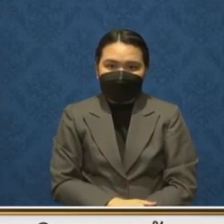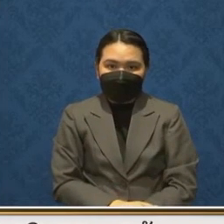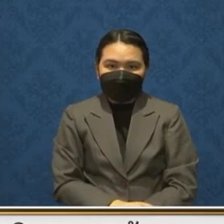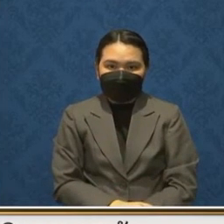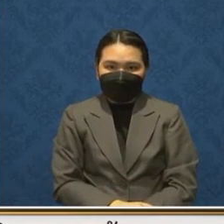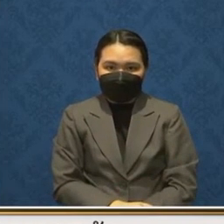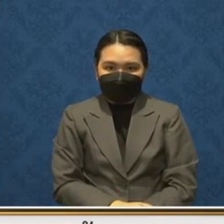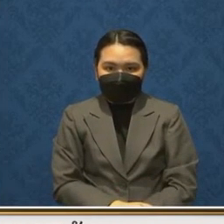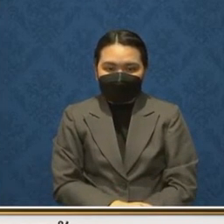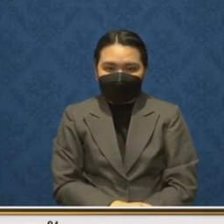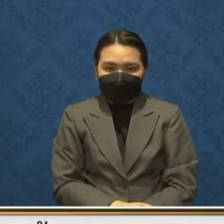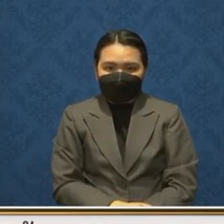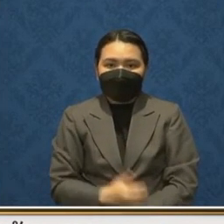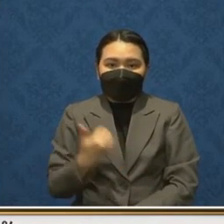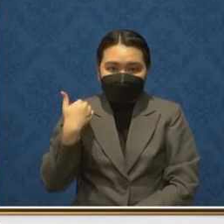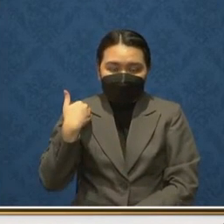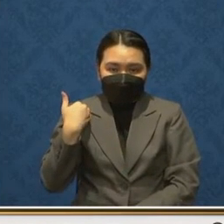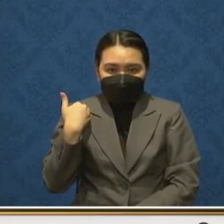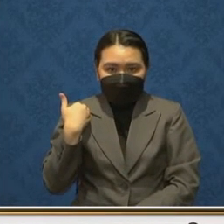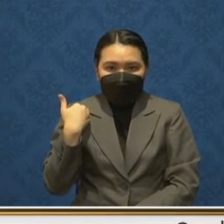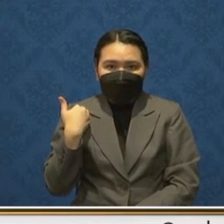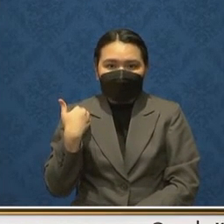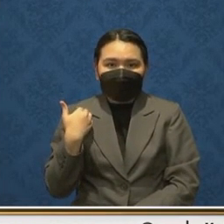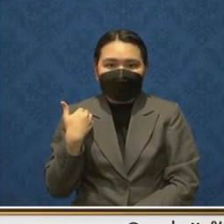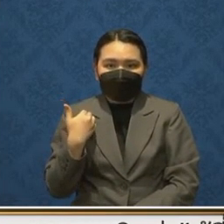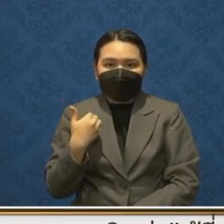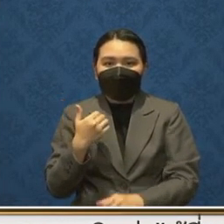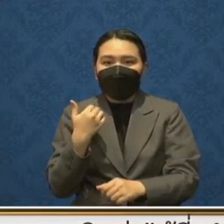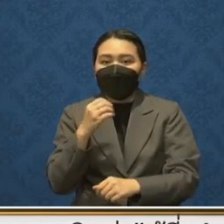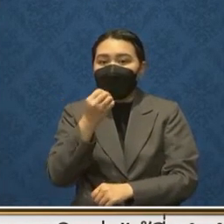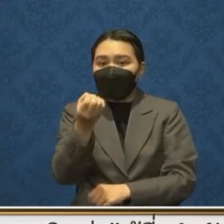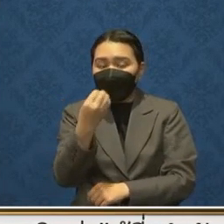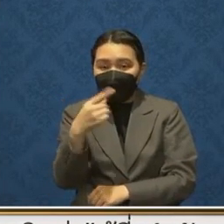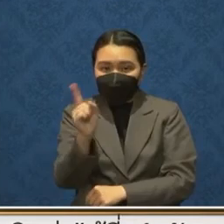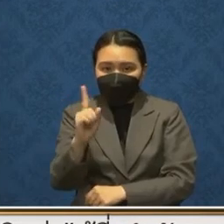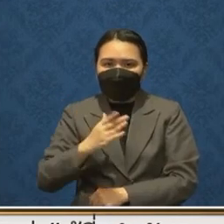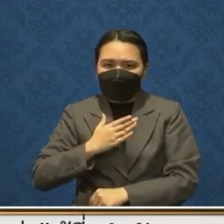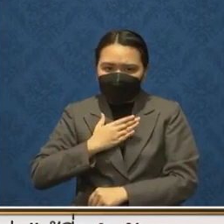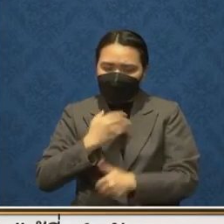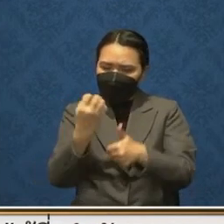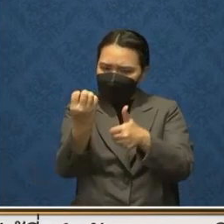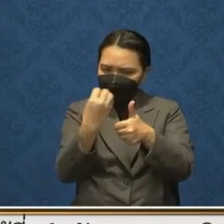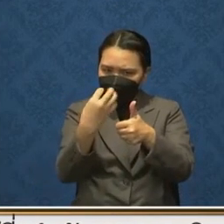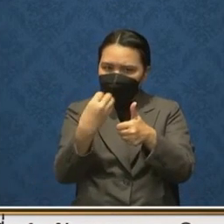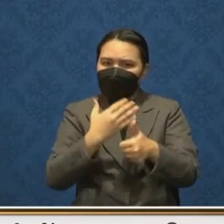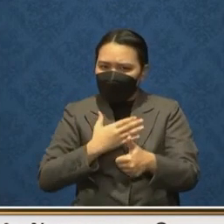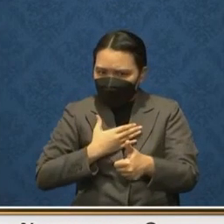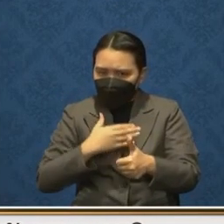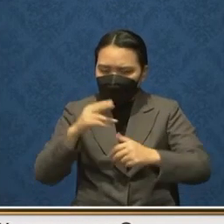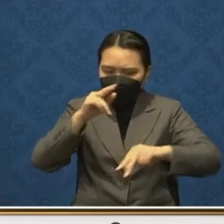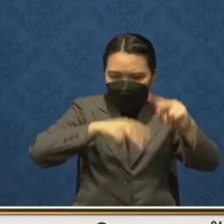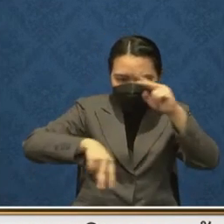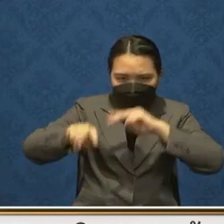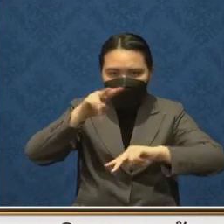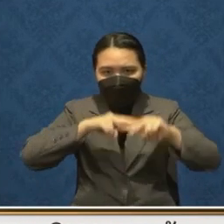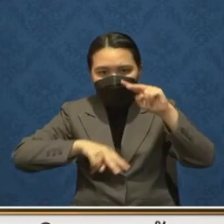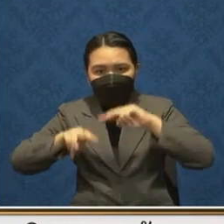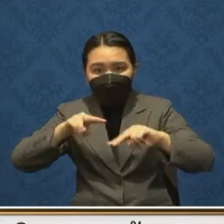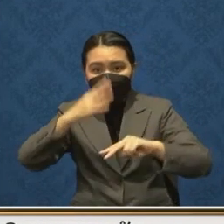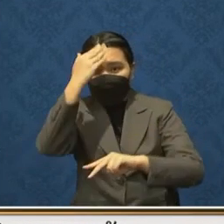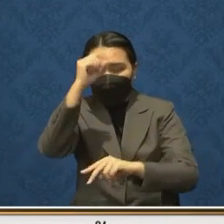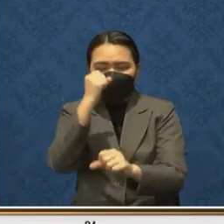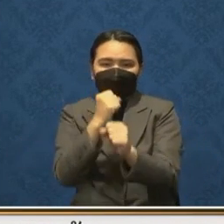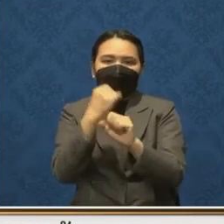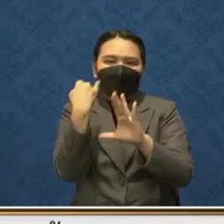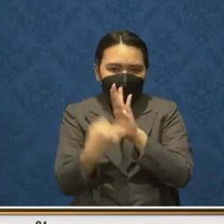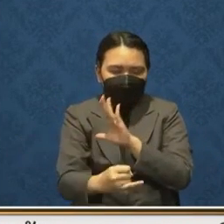ลูภักของท่านเคยสอนตงสือผม แนะนำใหผมติดตามตัสอบพักก็อรุยากให้ผมตามตลอด ว่าเรื่องนี้มไม่ถูกต้อง